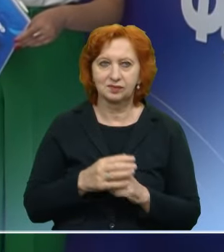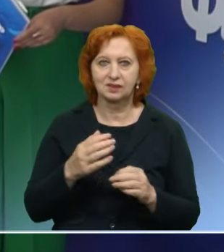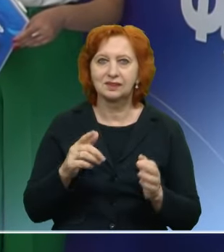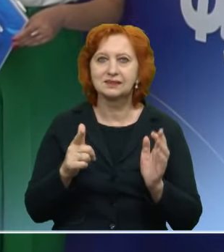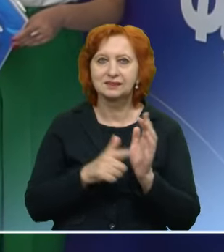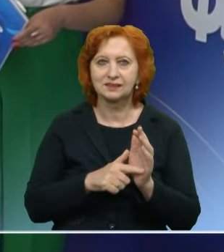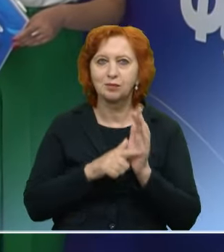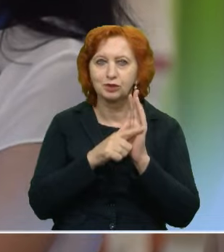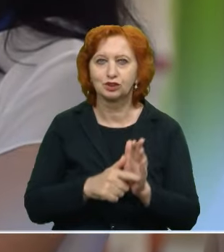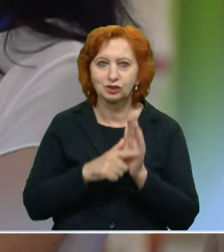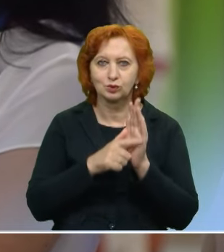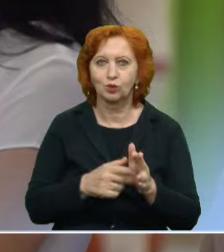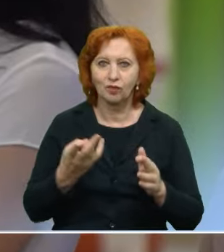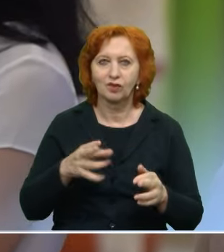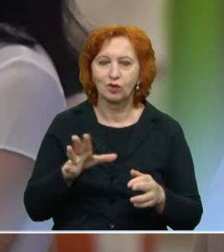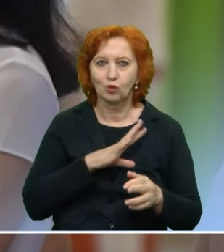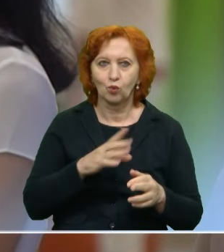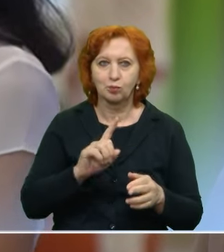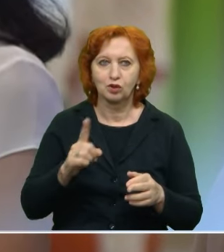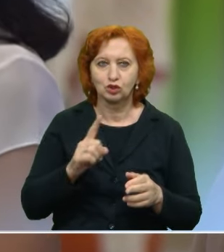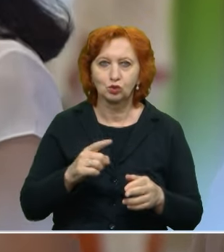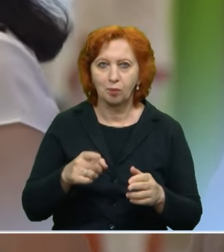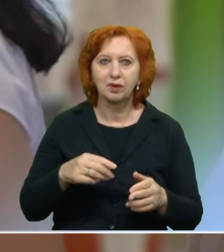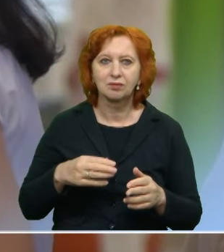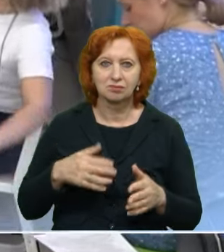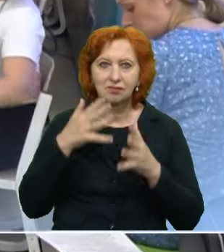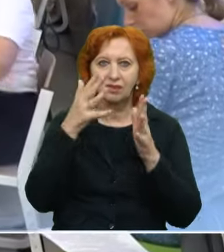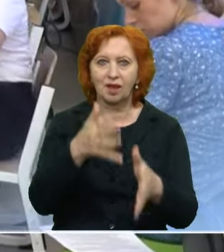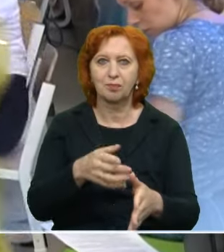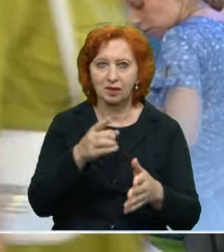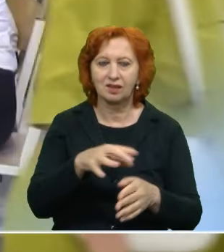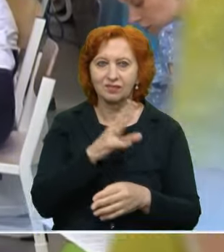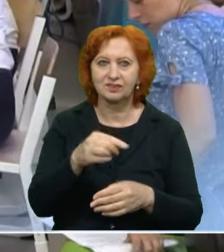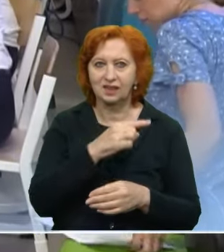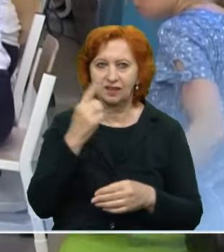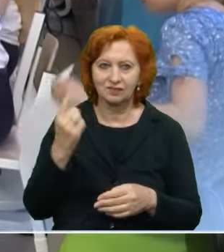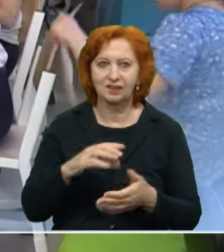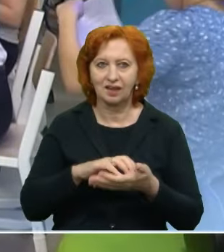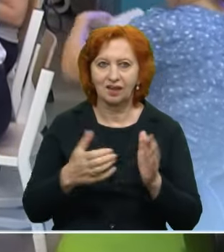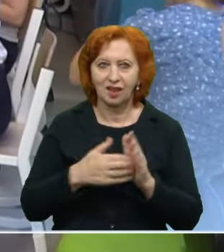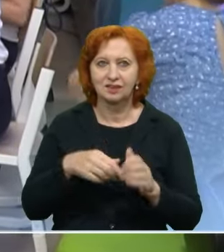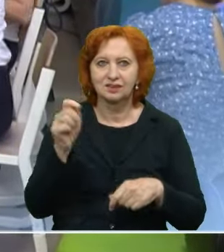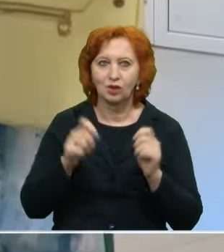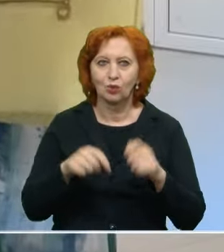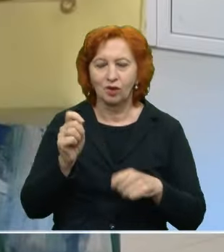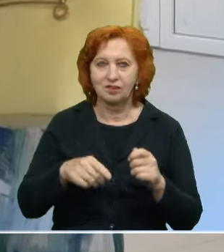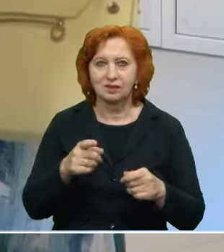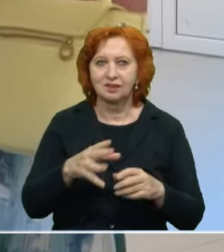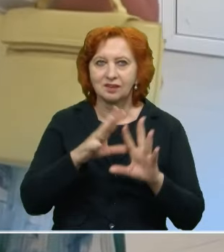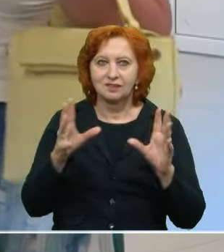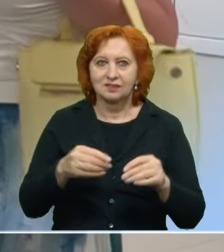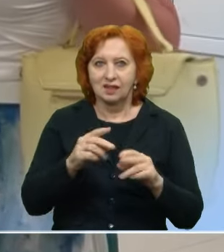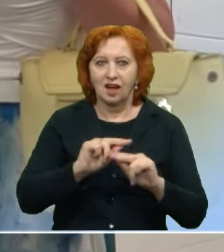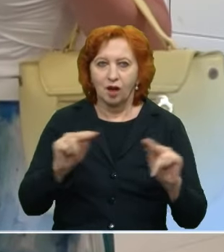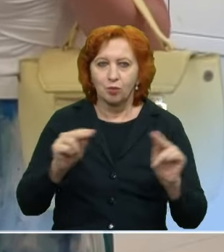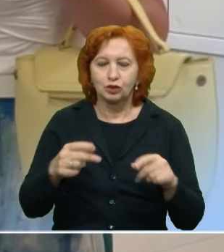часов понадобилось делегации из Херсонской области, чтобы добраться на региональный этап Всероссийского форума классных руководителей. Для многих преподавателей